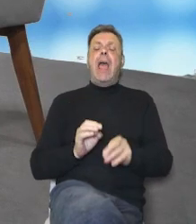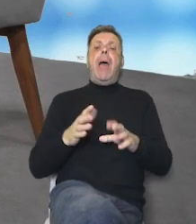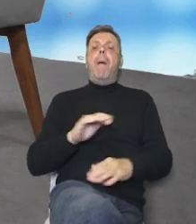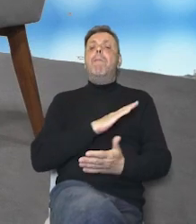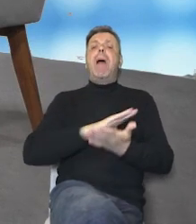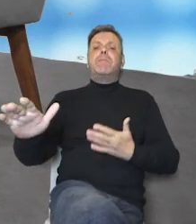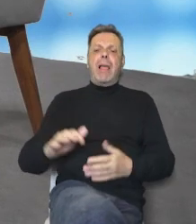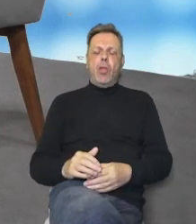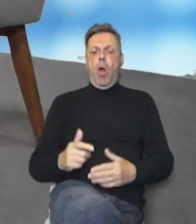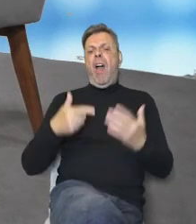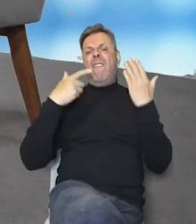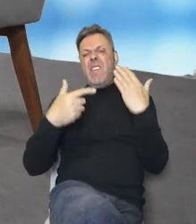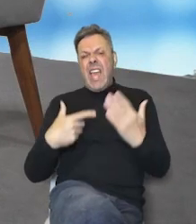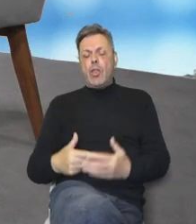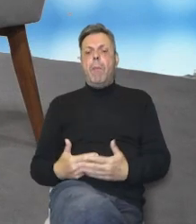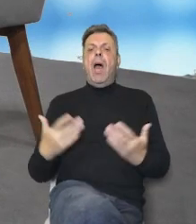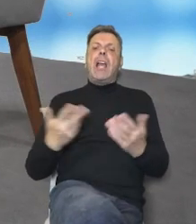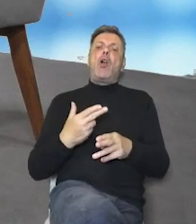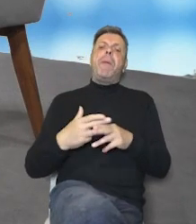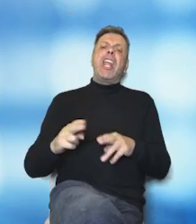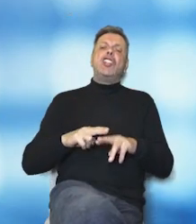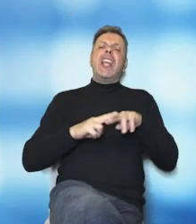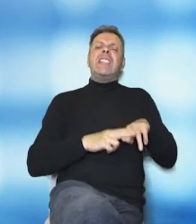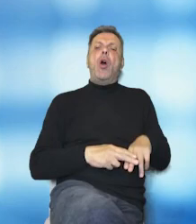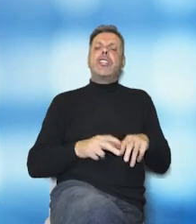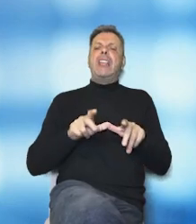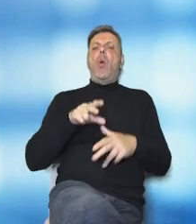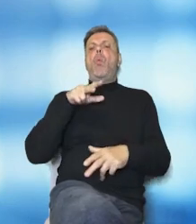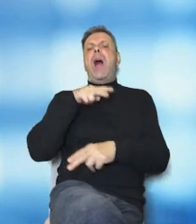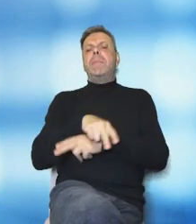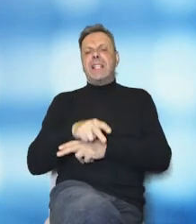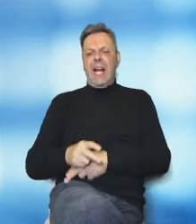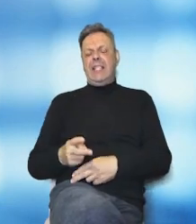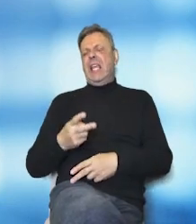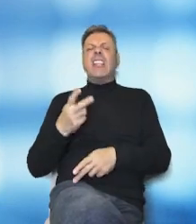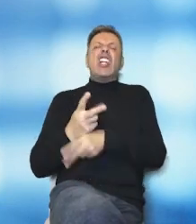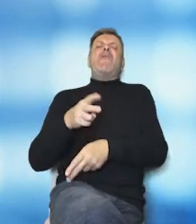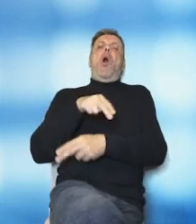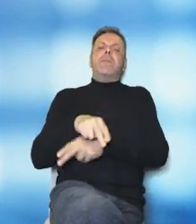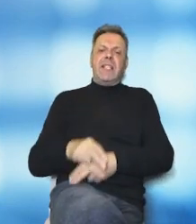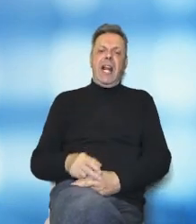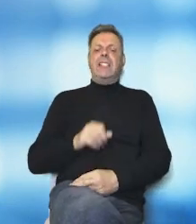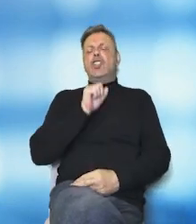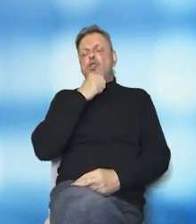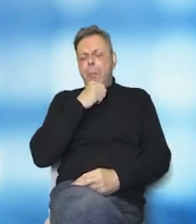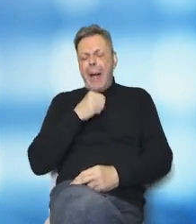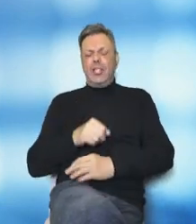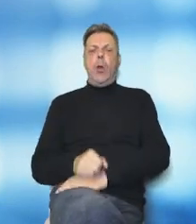besplatno vikendima da bi riješili zaostatke u administraciji državnoj,